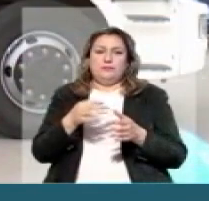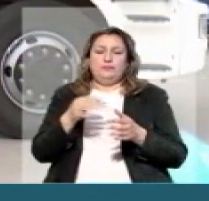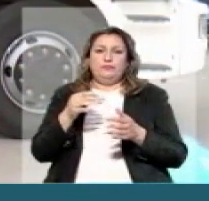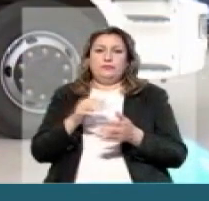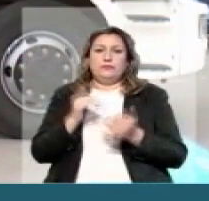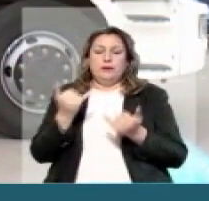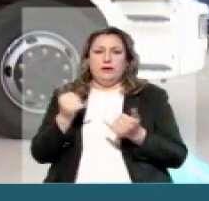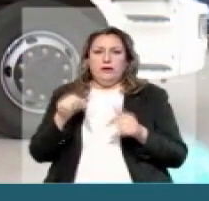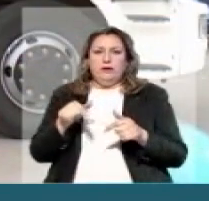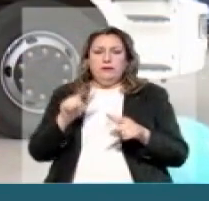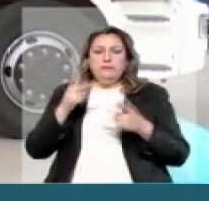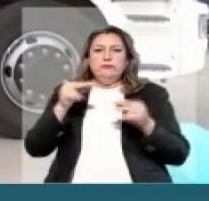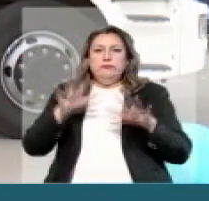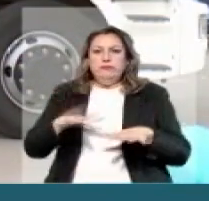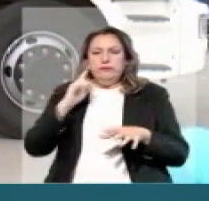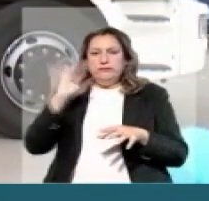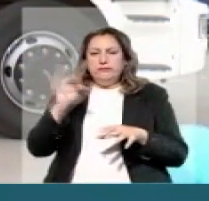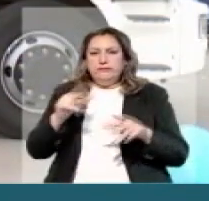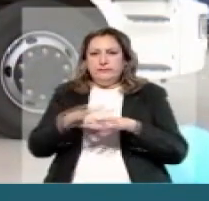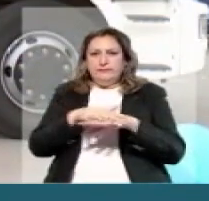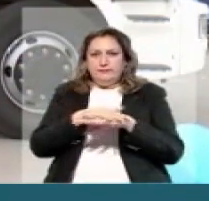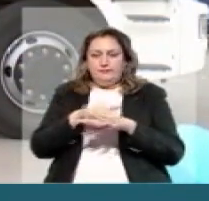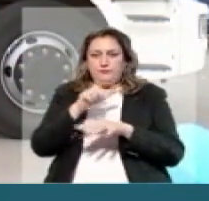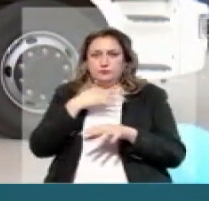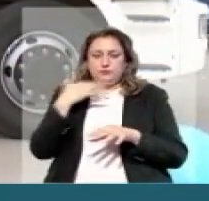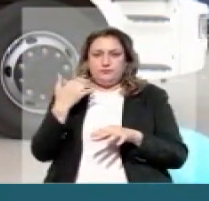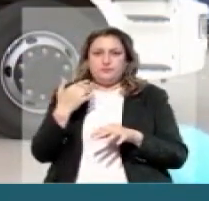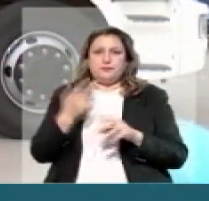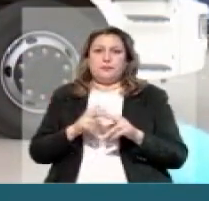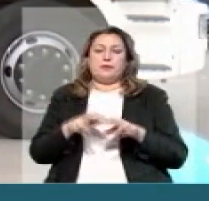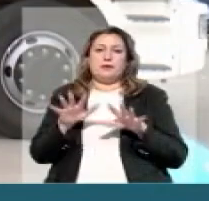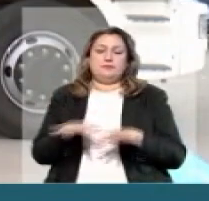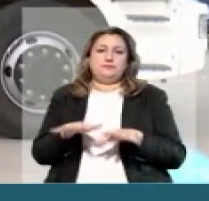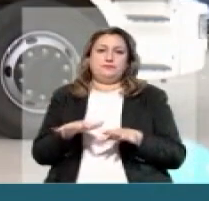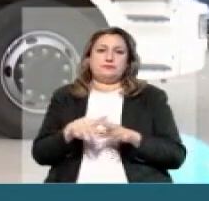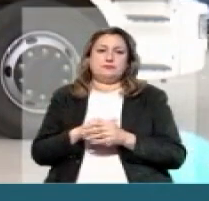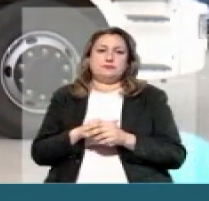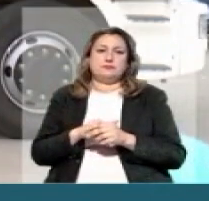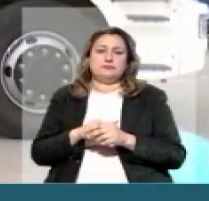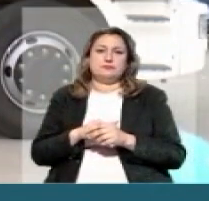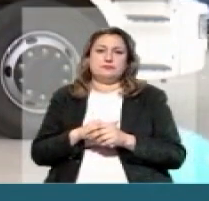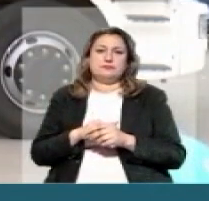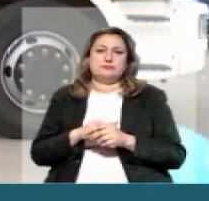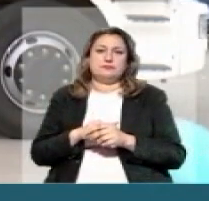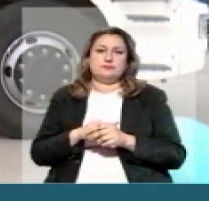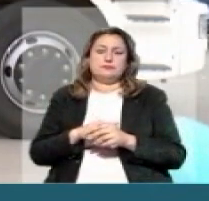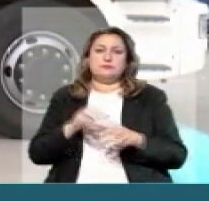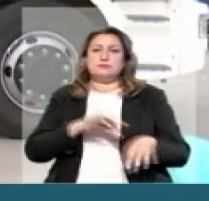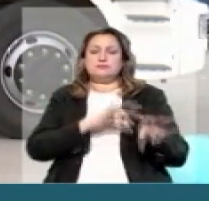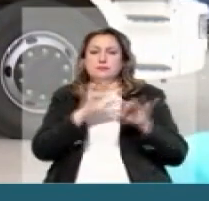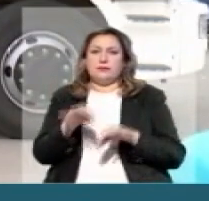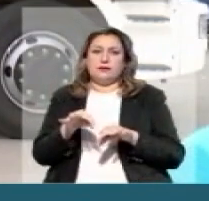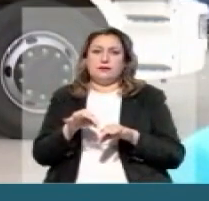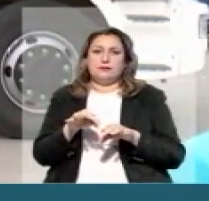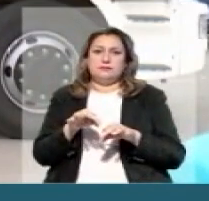жеке құраммен жауынгерлік міндеттерді орындау, атап айтқанда адамдарды құтқару, зардап шеккендерге көмек көрсету бойынша жұмыстар пысықталды. Барлық